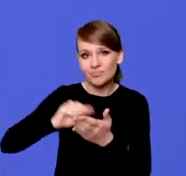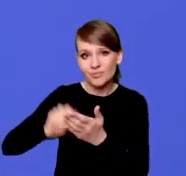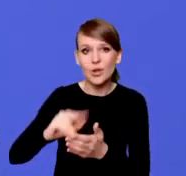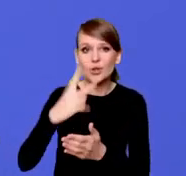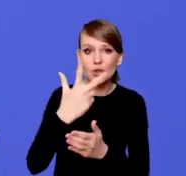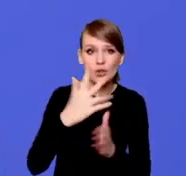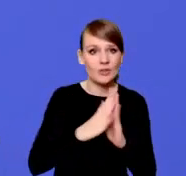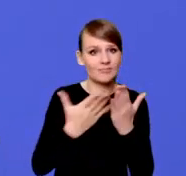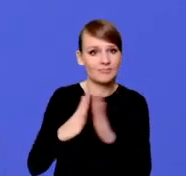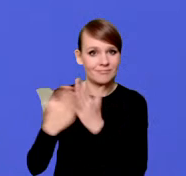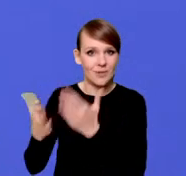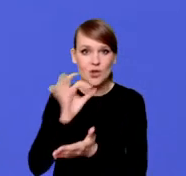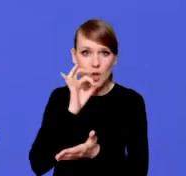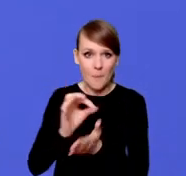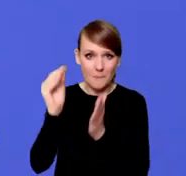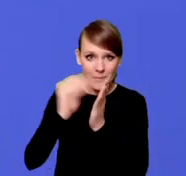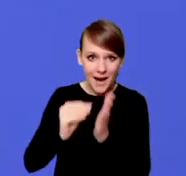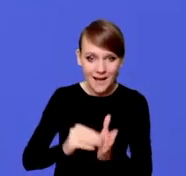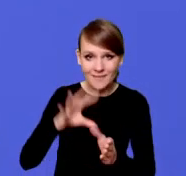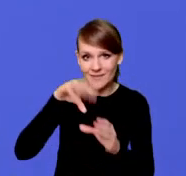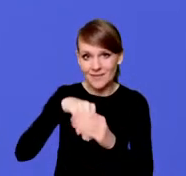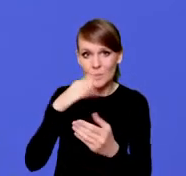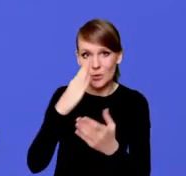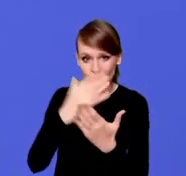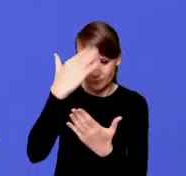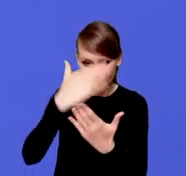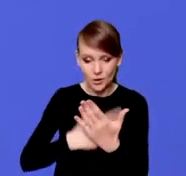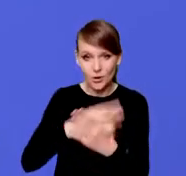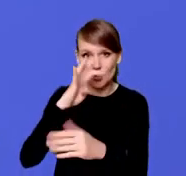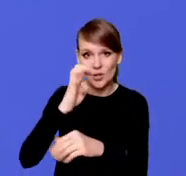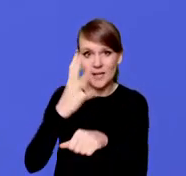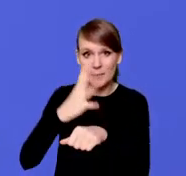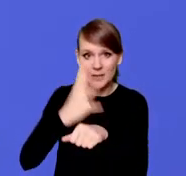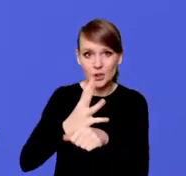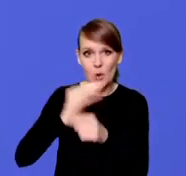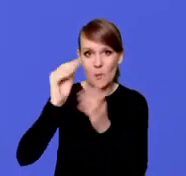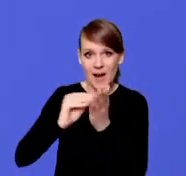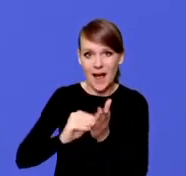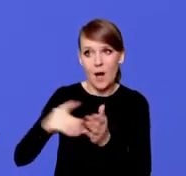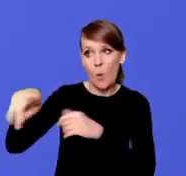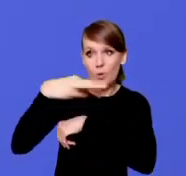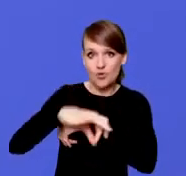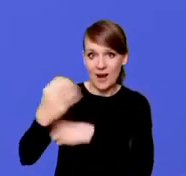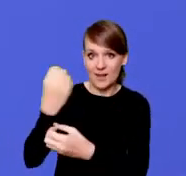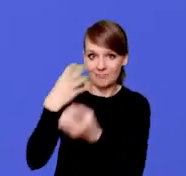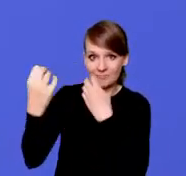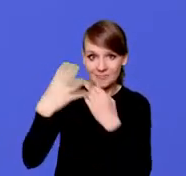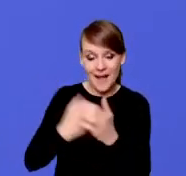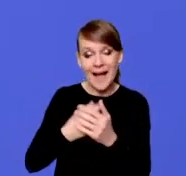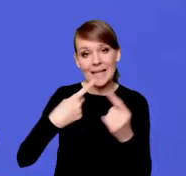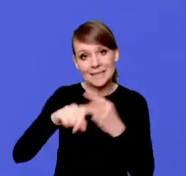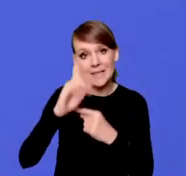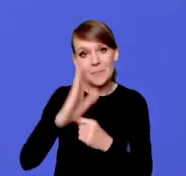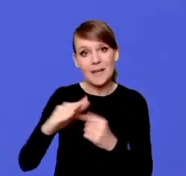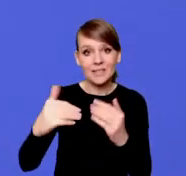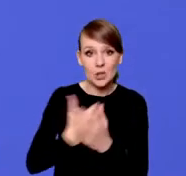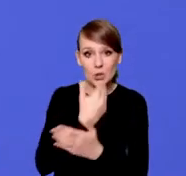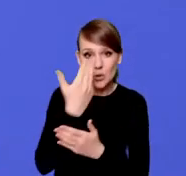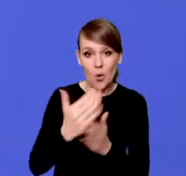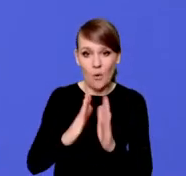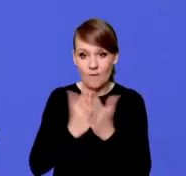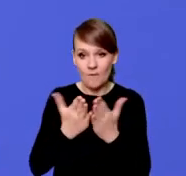łącznie 450 tych praktyk nadesłanych przez uczelnię, a nowy katalog, który wkrótce zaprezentujemy, będzie